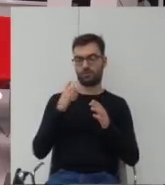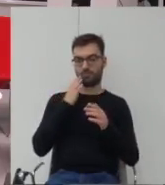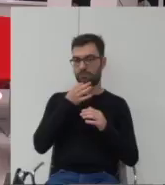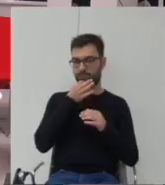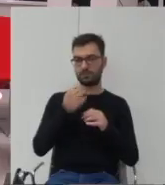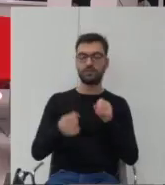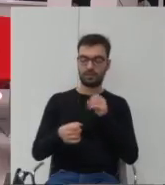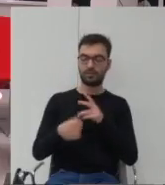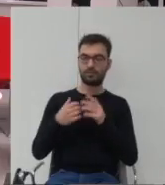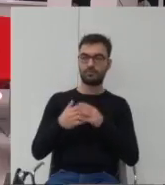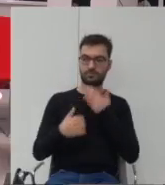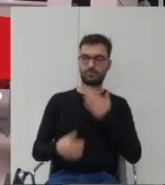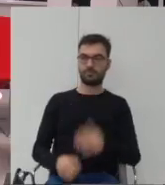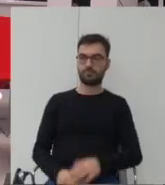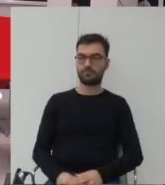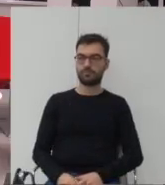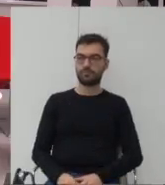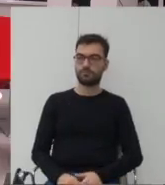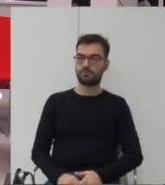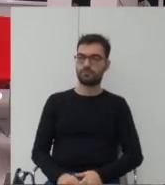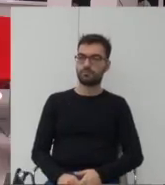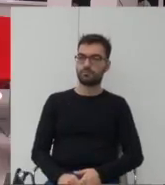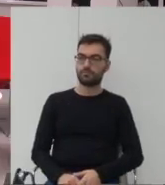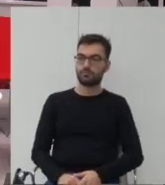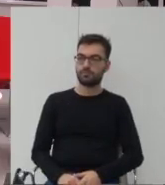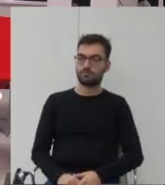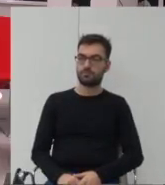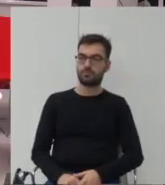jest, tak? Tak. Dziękuję bardzo, pani Warszawa.